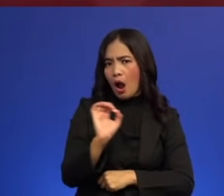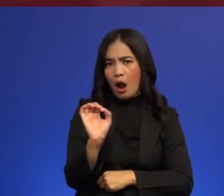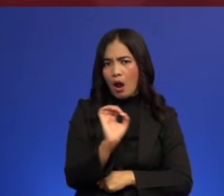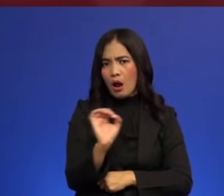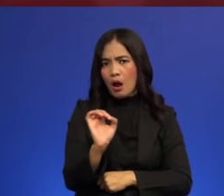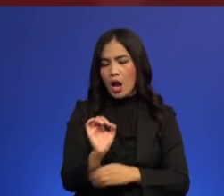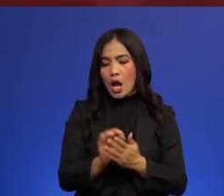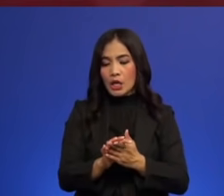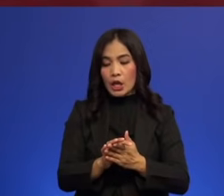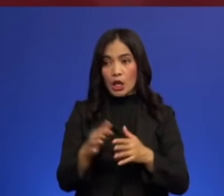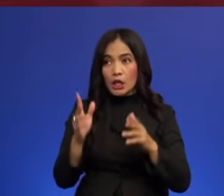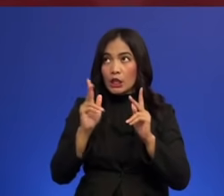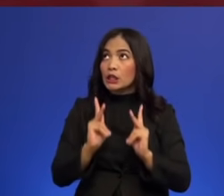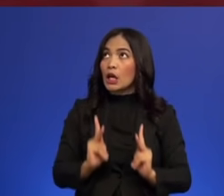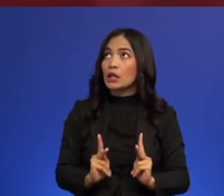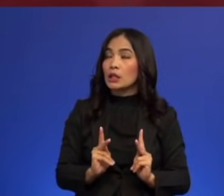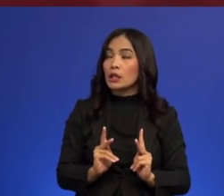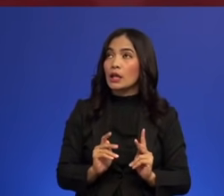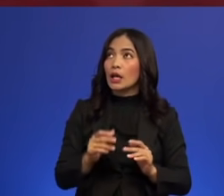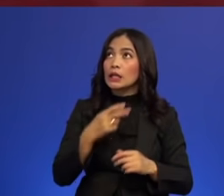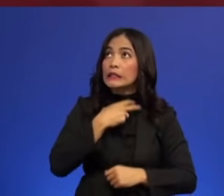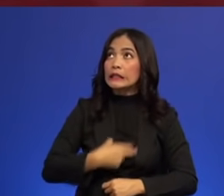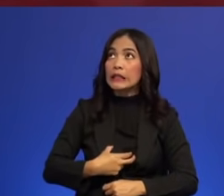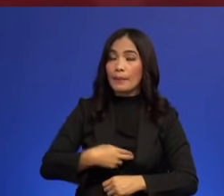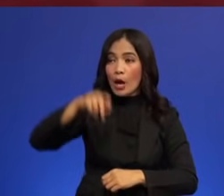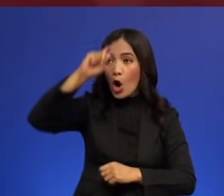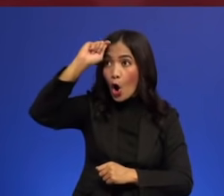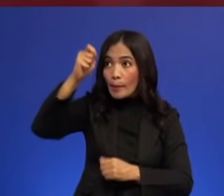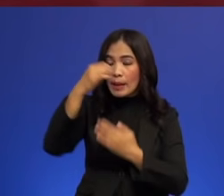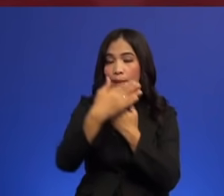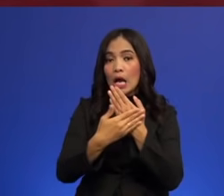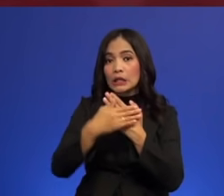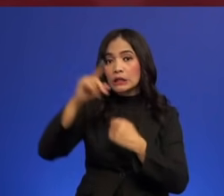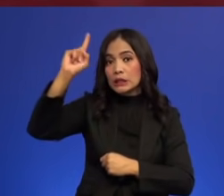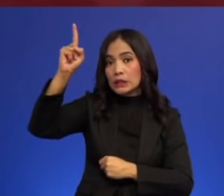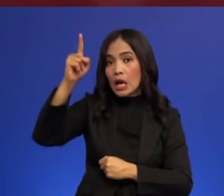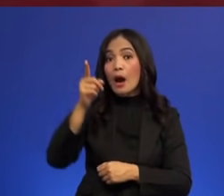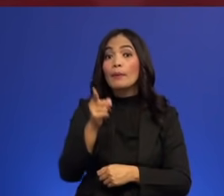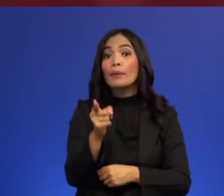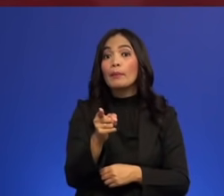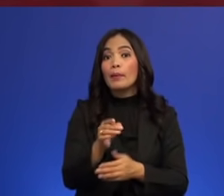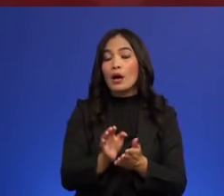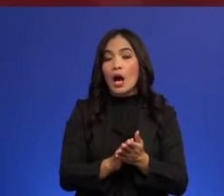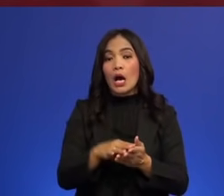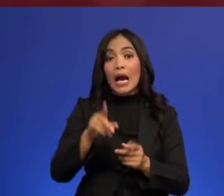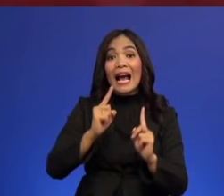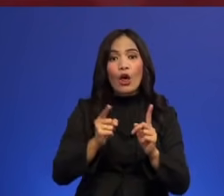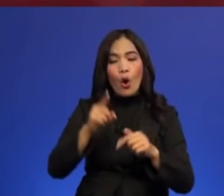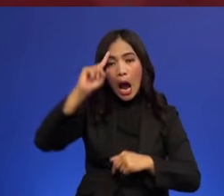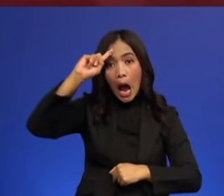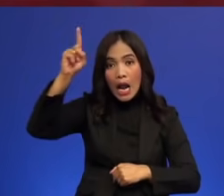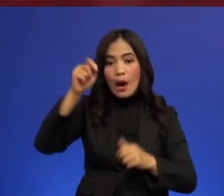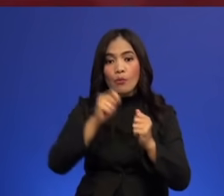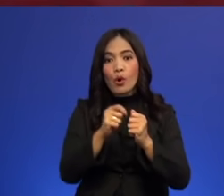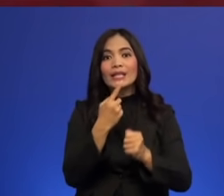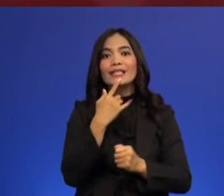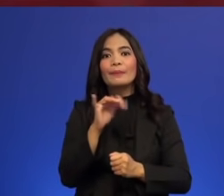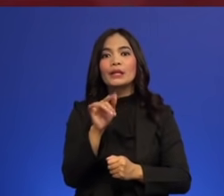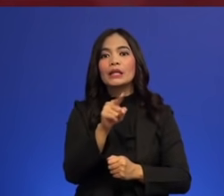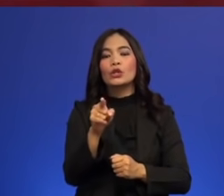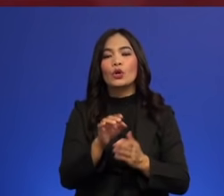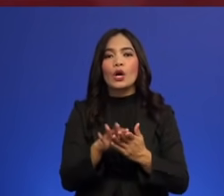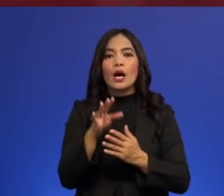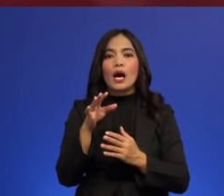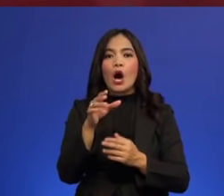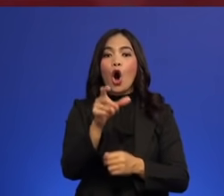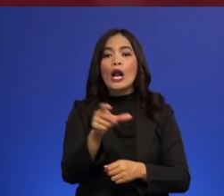sikap hormat dan mengasihi Dia. Sebab kalau Allah berbuat demikian, maka manusia menjadi seperti